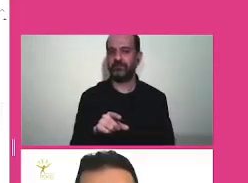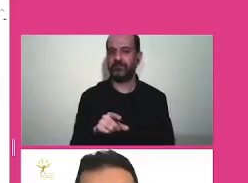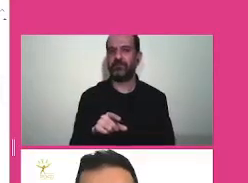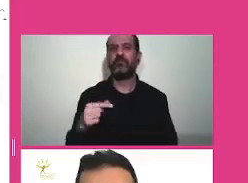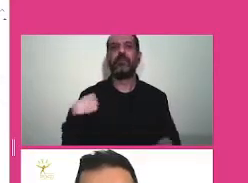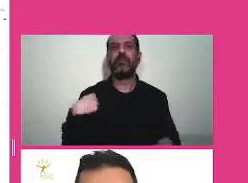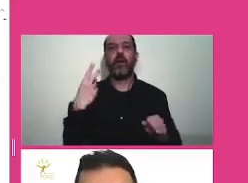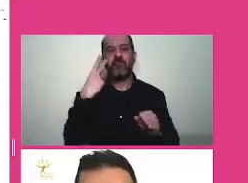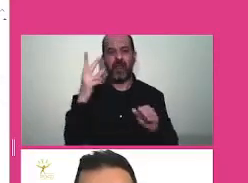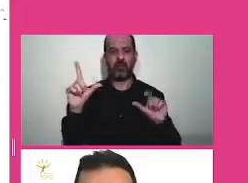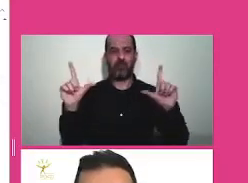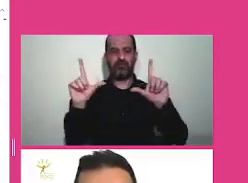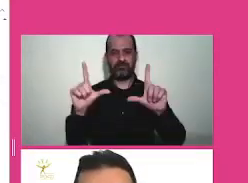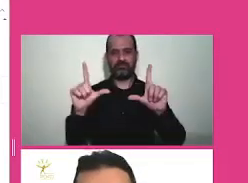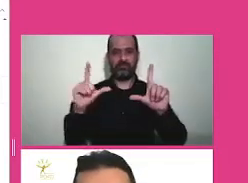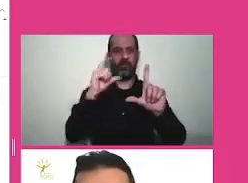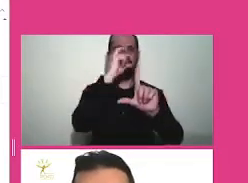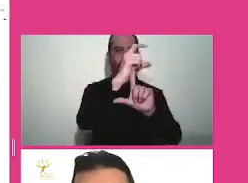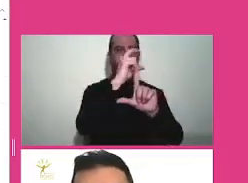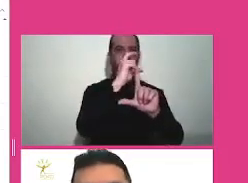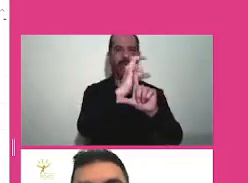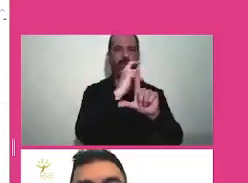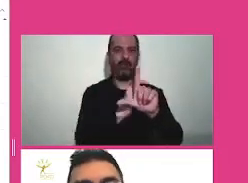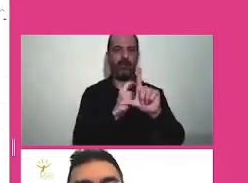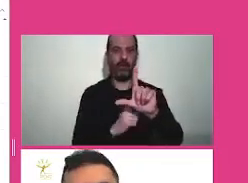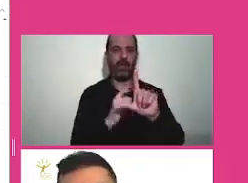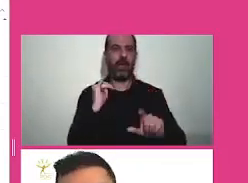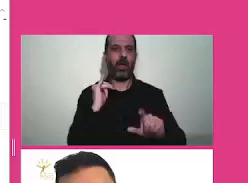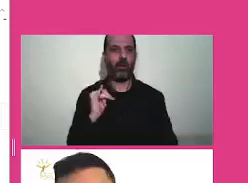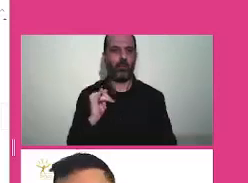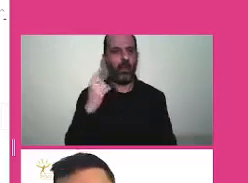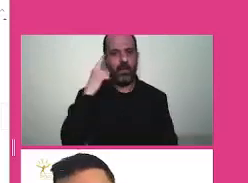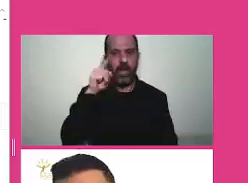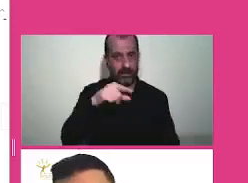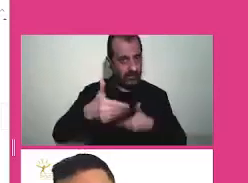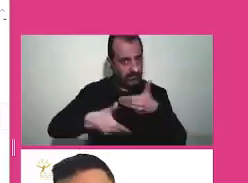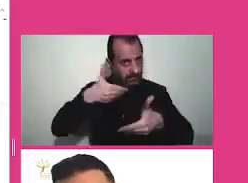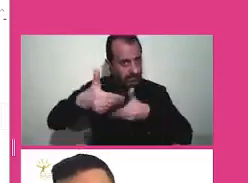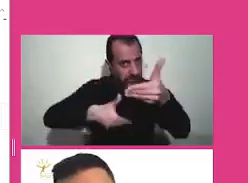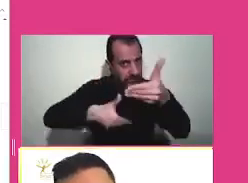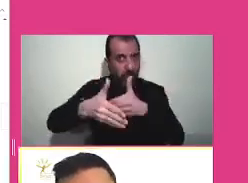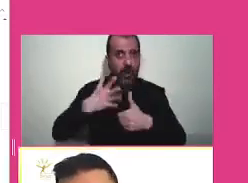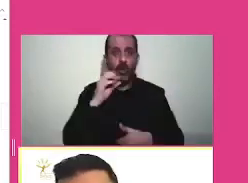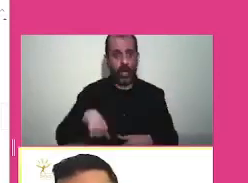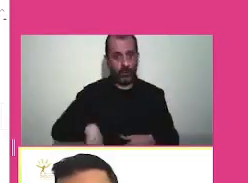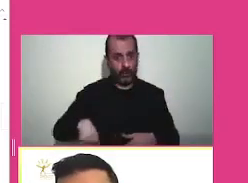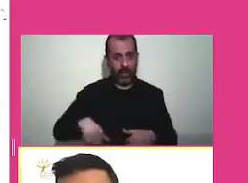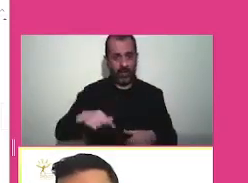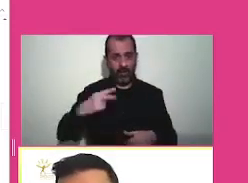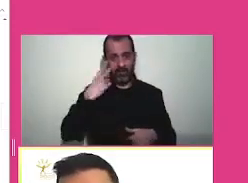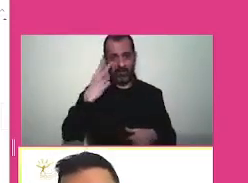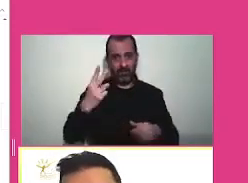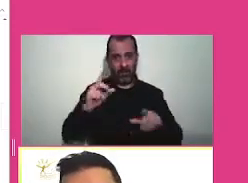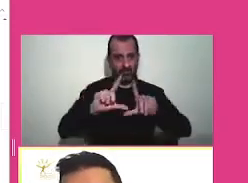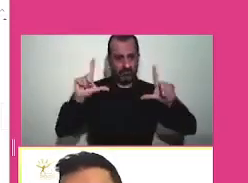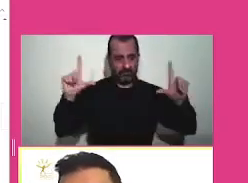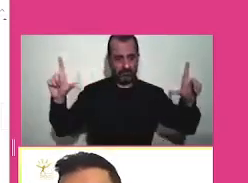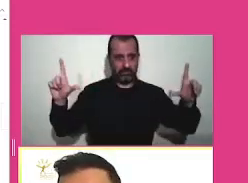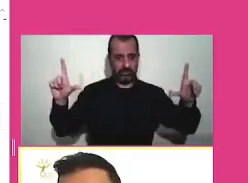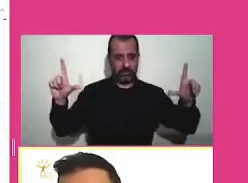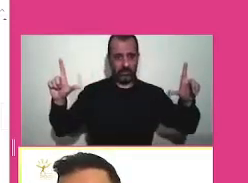Βλέπουμε την πρώτη διαφάνεια ακόμα, βλέπαμε. Δεν ξέρω αν έχεις προχωρήσει. Τώρα βλέπετε τις διαφάνειες. Το έχω κάνει